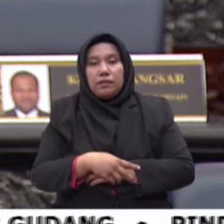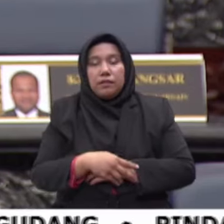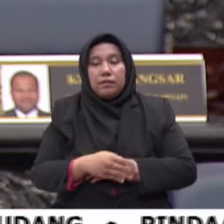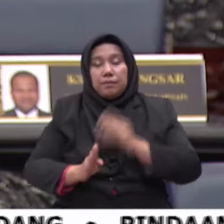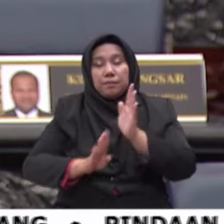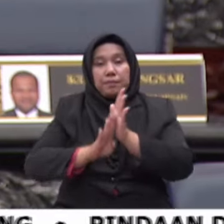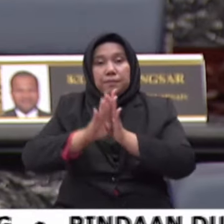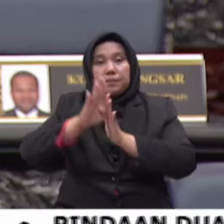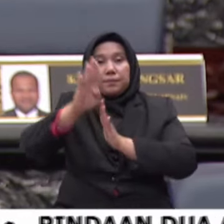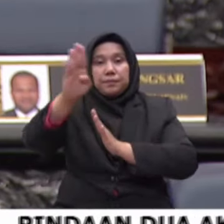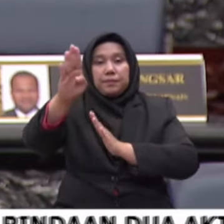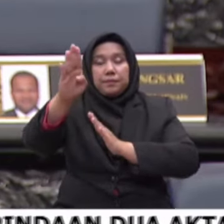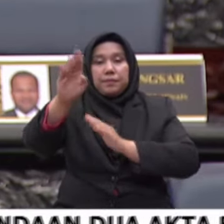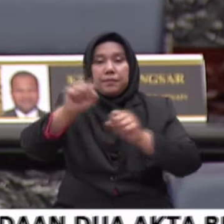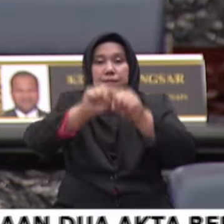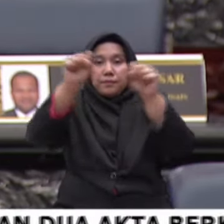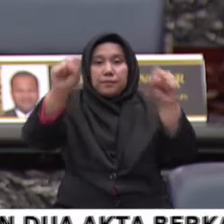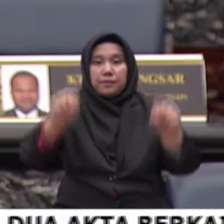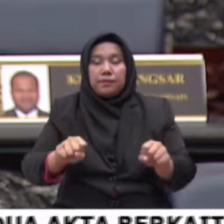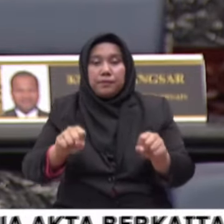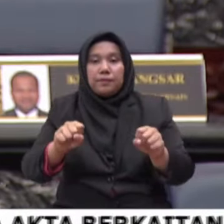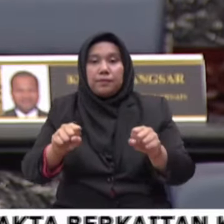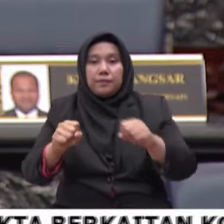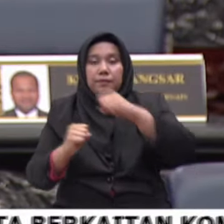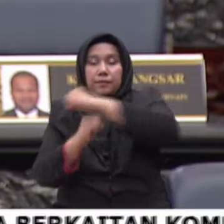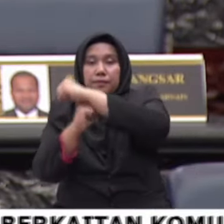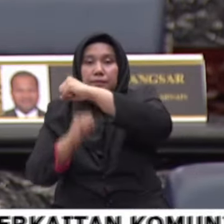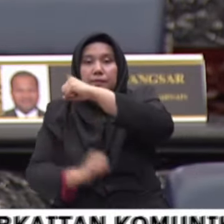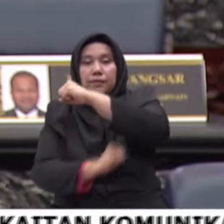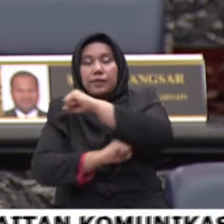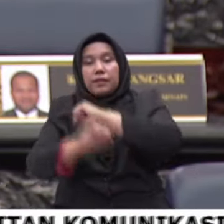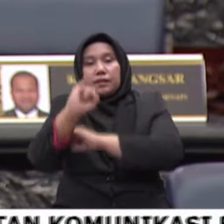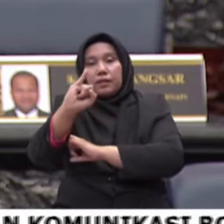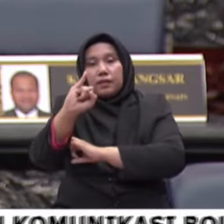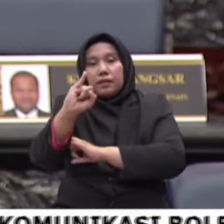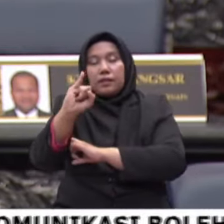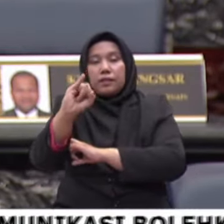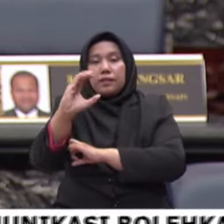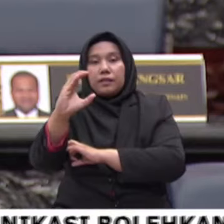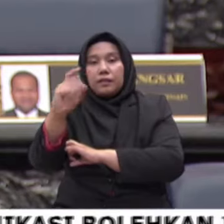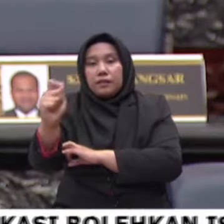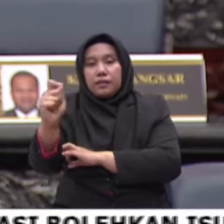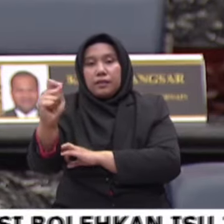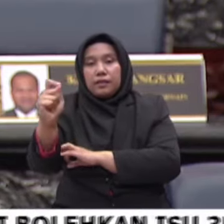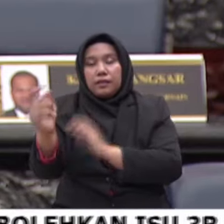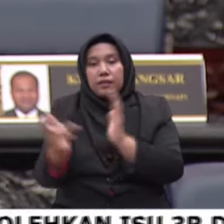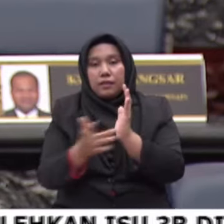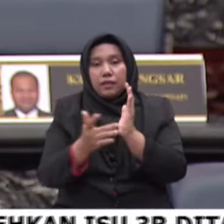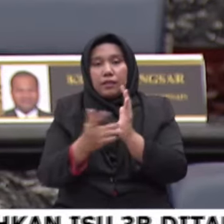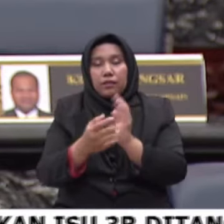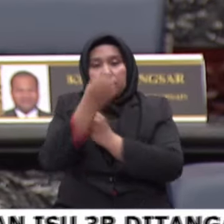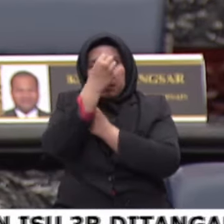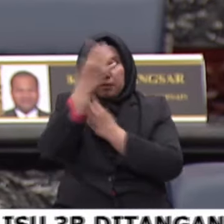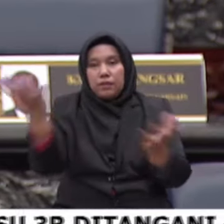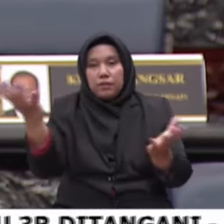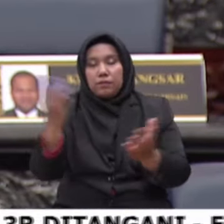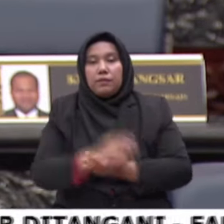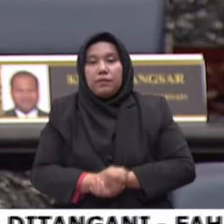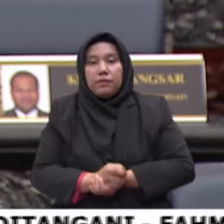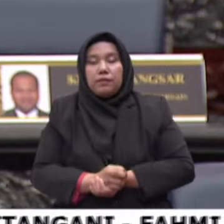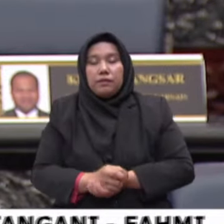pembangunan sistem dan infrastruktur ICT teknologi maklumat